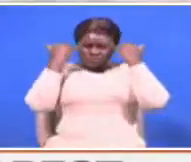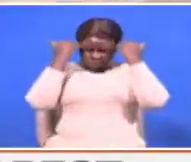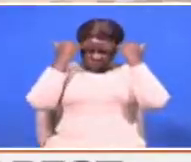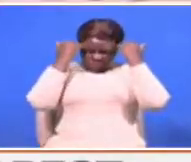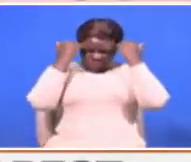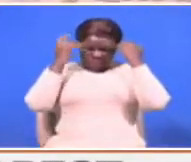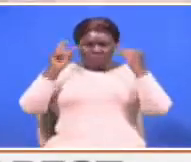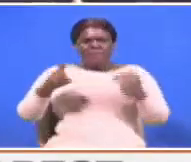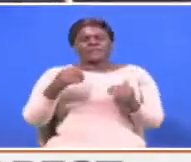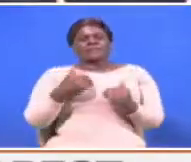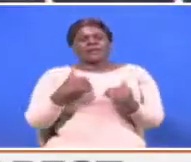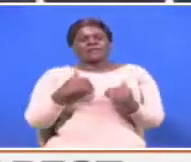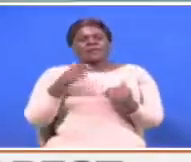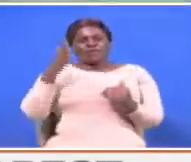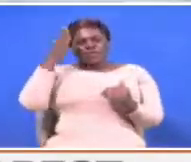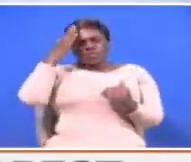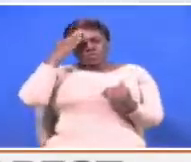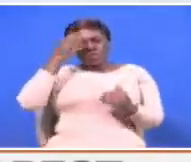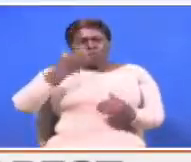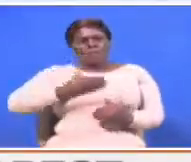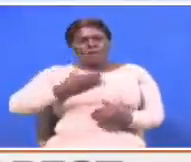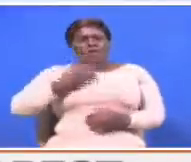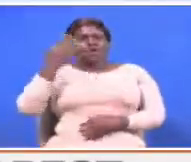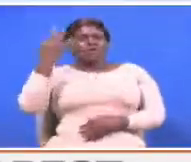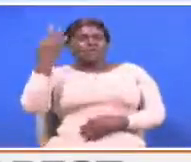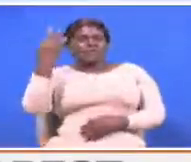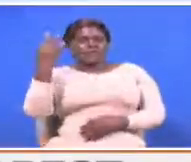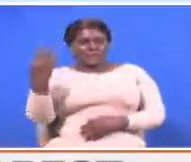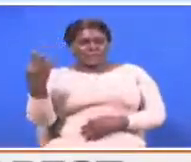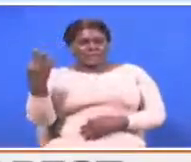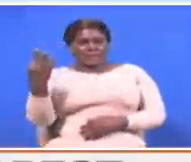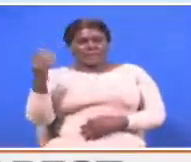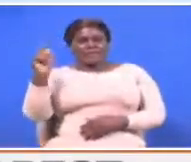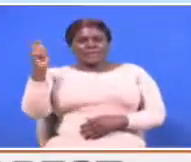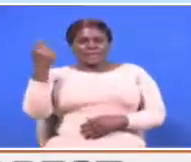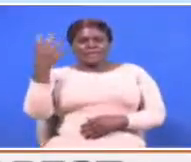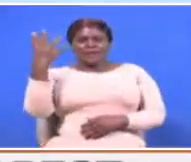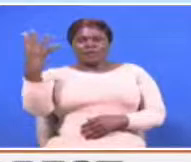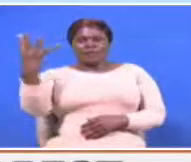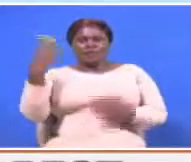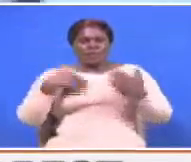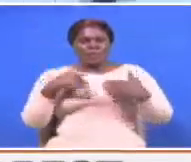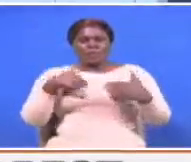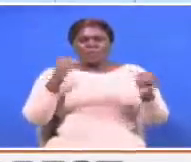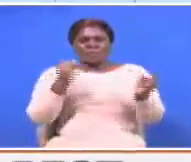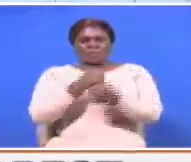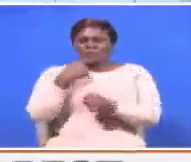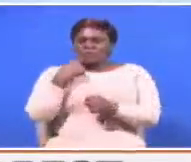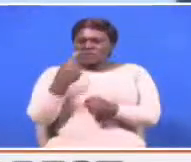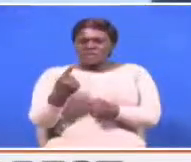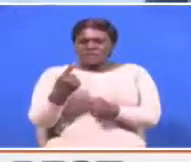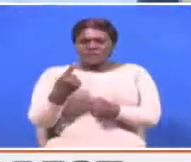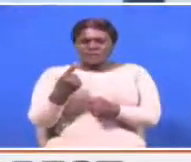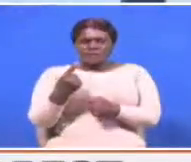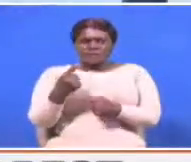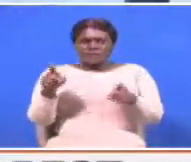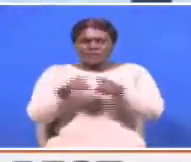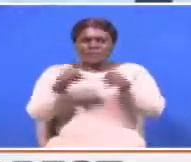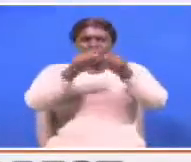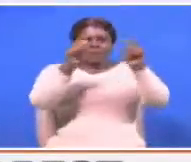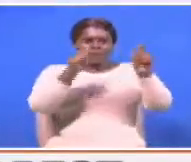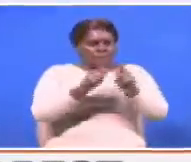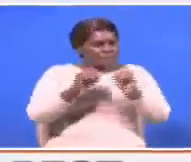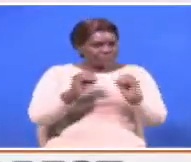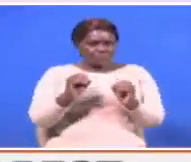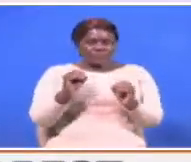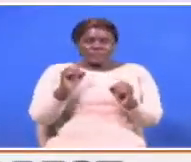lazima ikue. Juu najua medal ni tatu. Na kutoka Kenya tuko 4. So siwezi sema tunaenda kukimbia hasa timu.